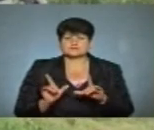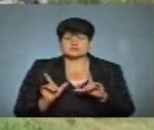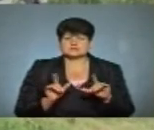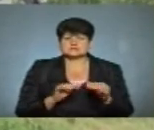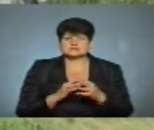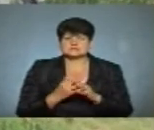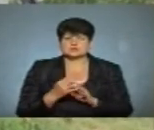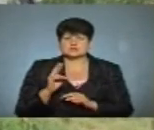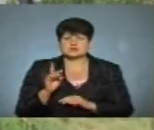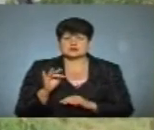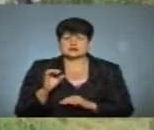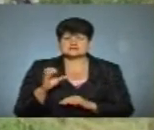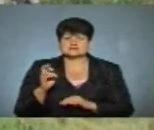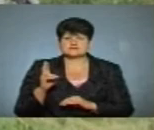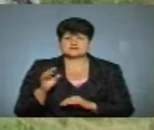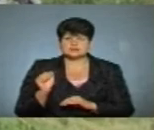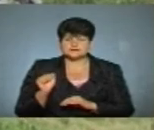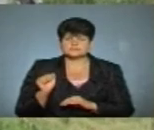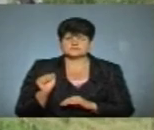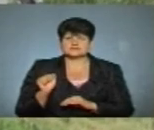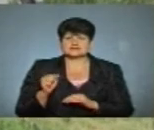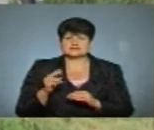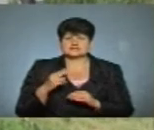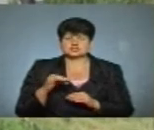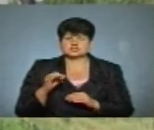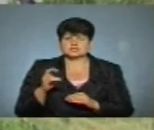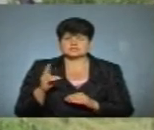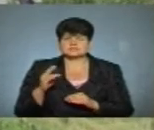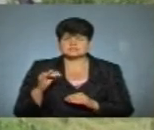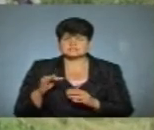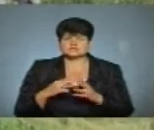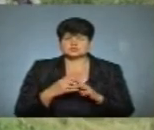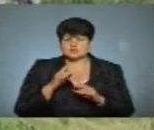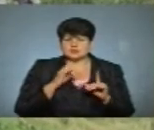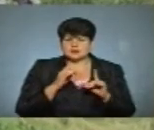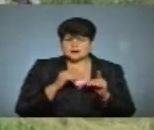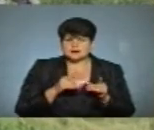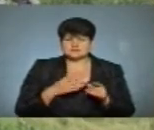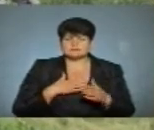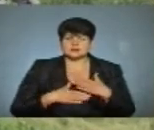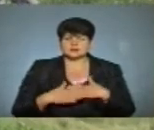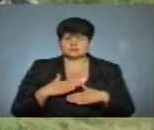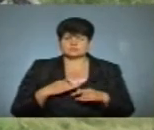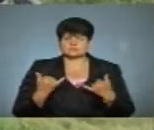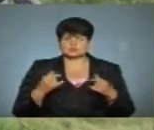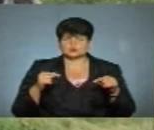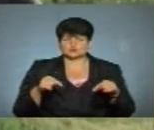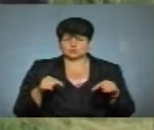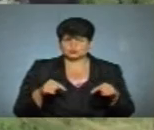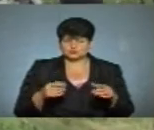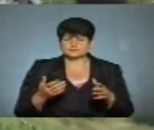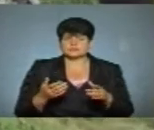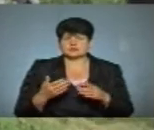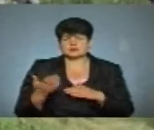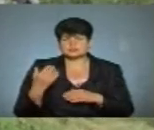села Красівка, Старостинський округ Дичківської сільської ради. Нам приємно, що ми сьогодні тут. Попередньо десь